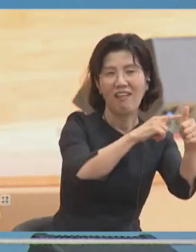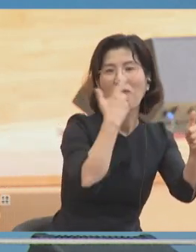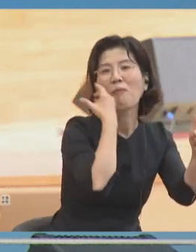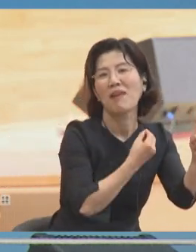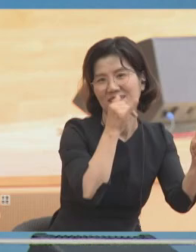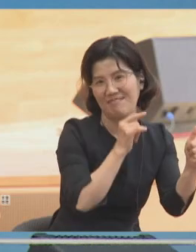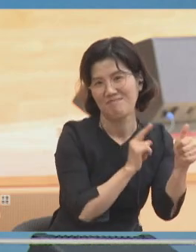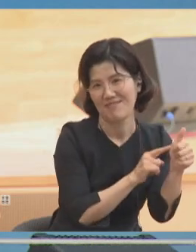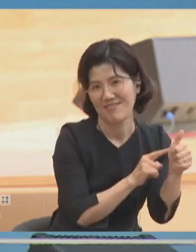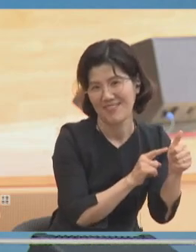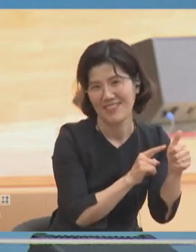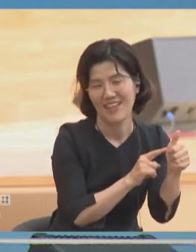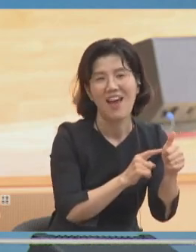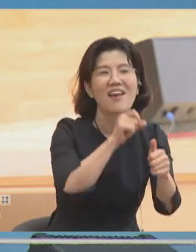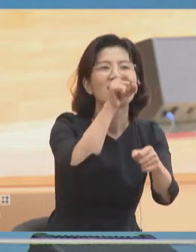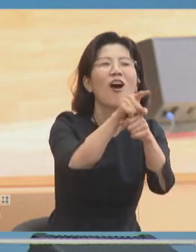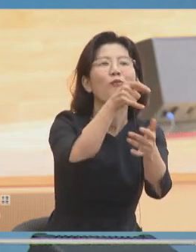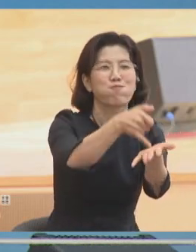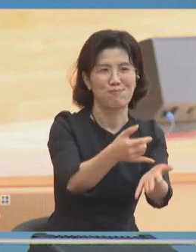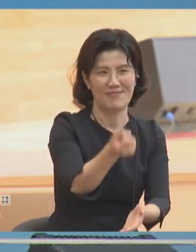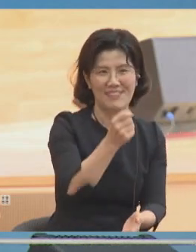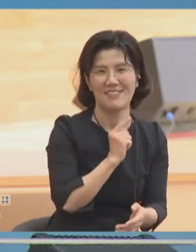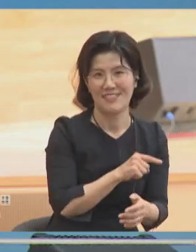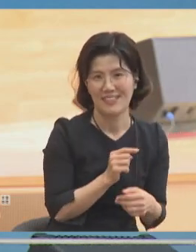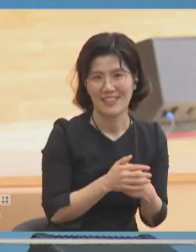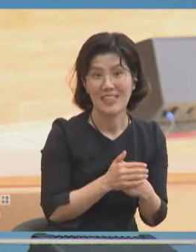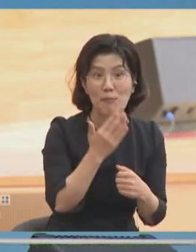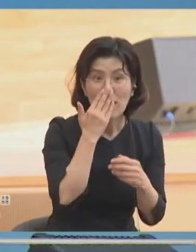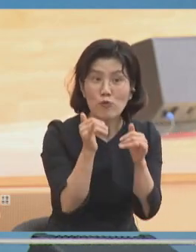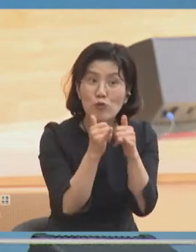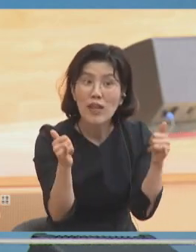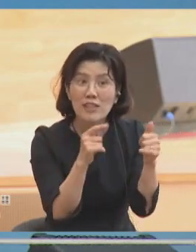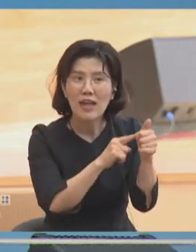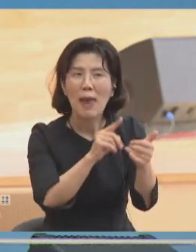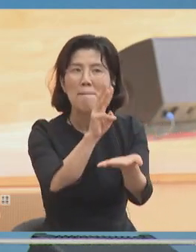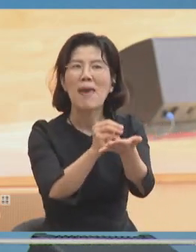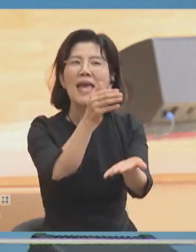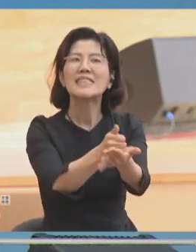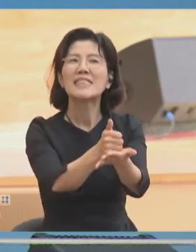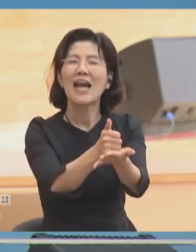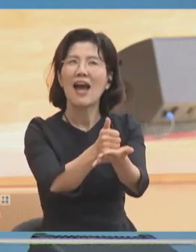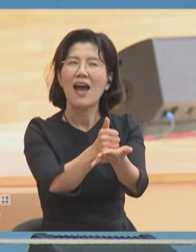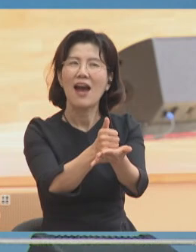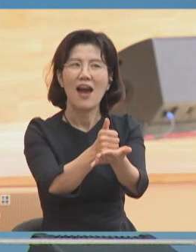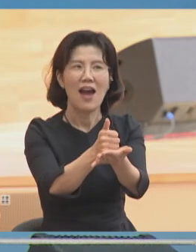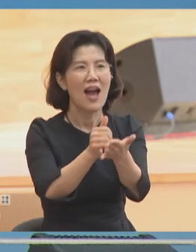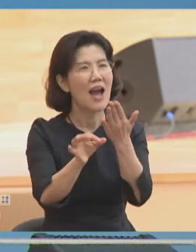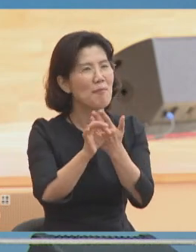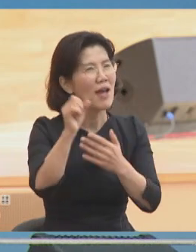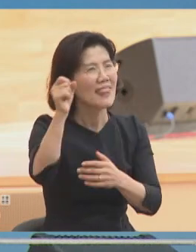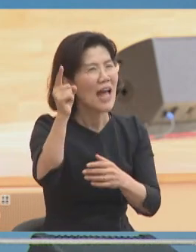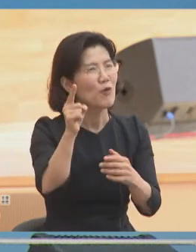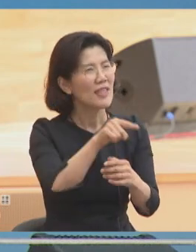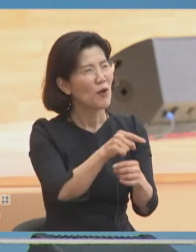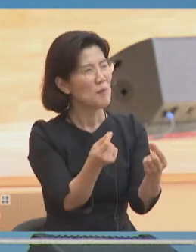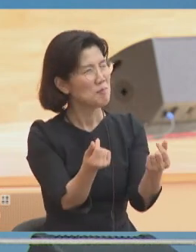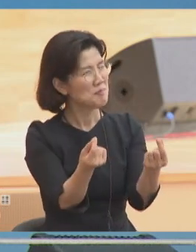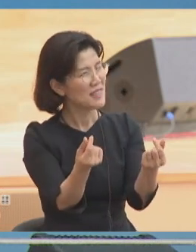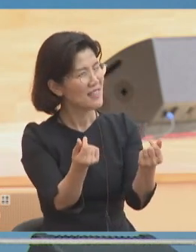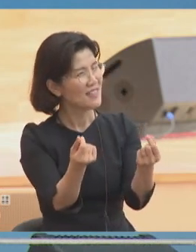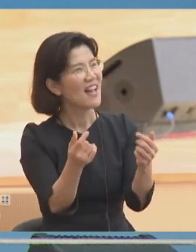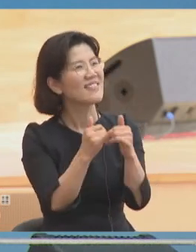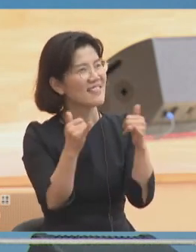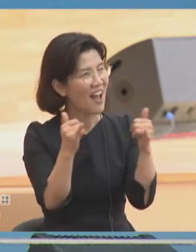있는 그런 성품을 가진 사람입니다 그래서 유대인들에게 메시아라고 하면요이 다윗과 같은 인물이지